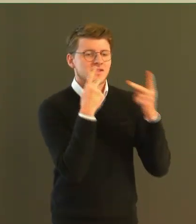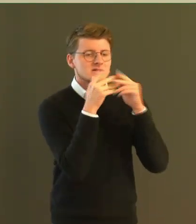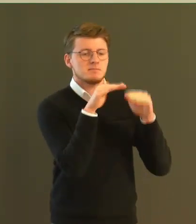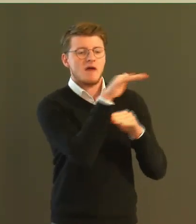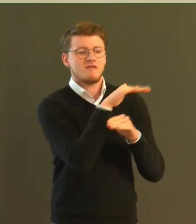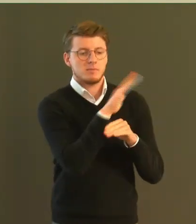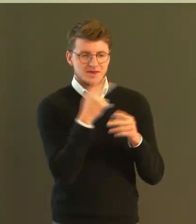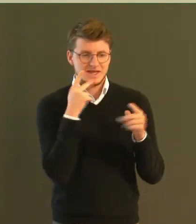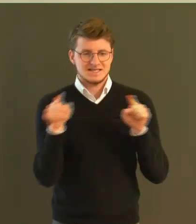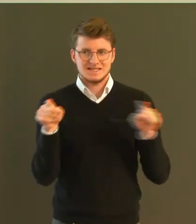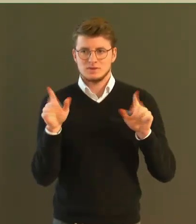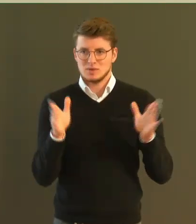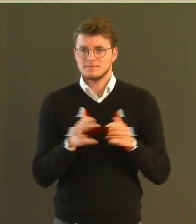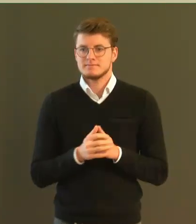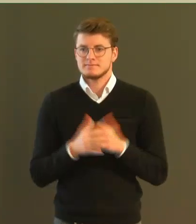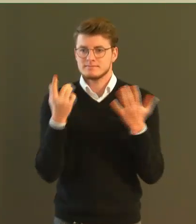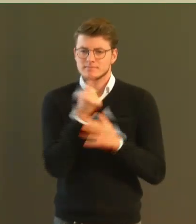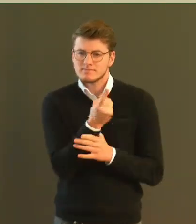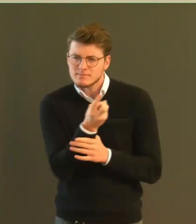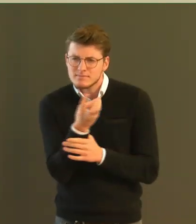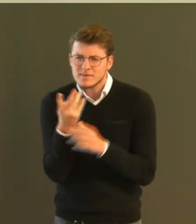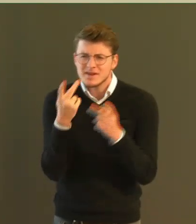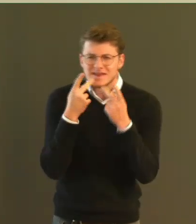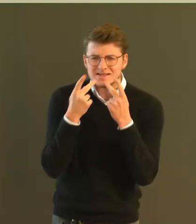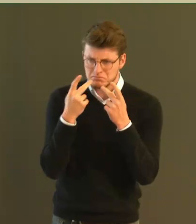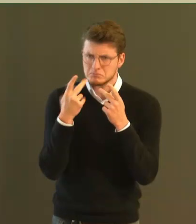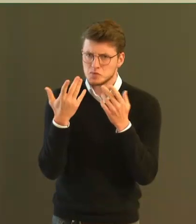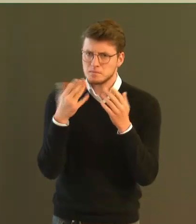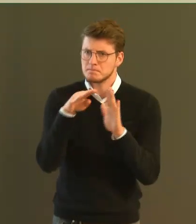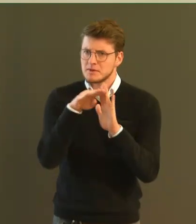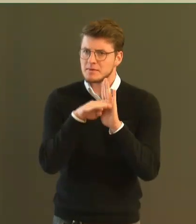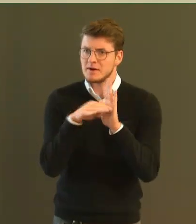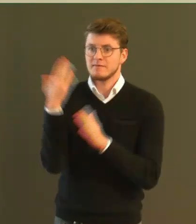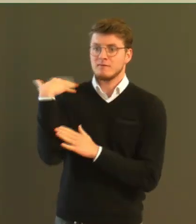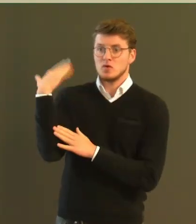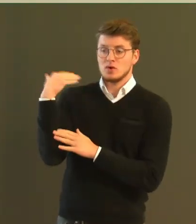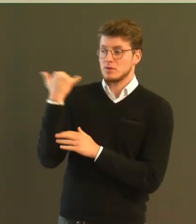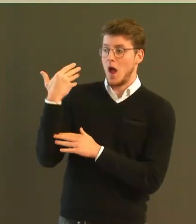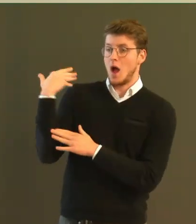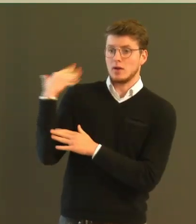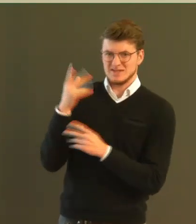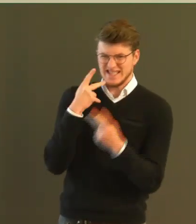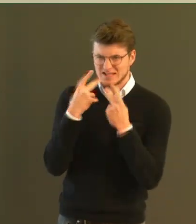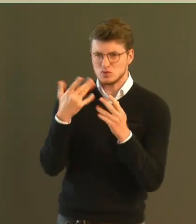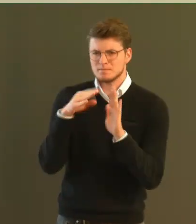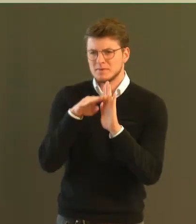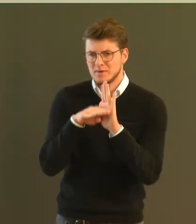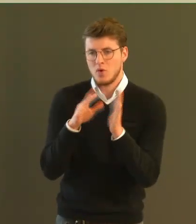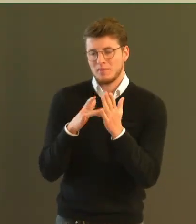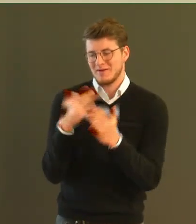l'histoire d'un nouveau bail à dar gnawa chien lacombe ils vendent de 800